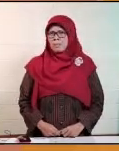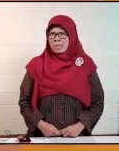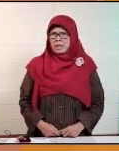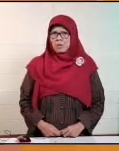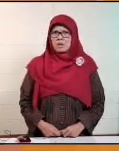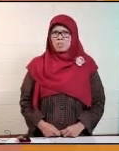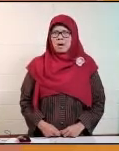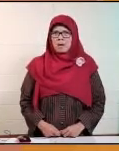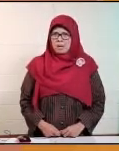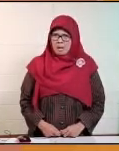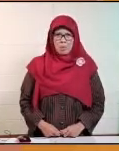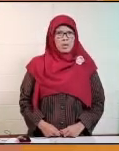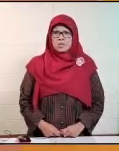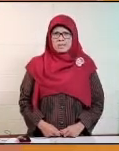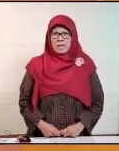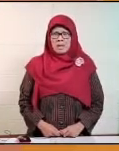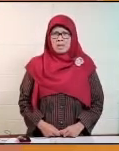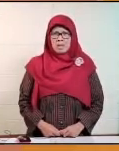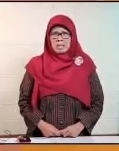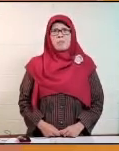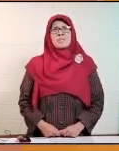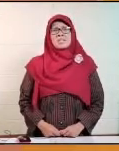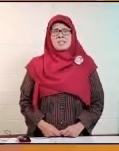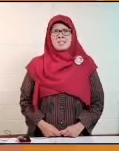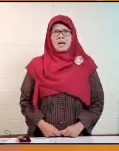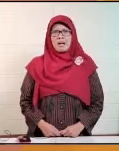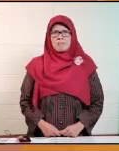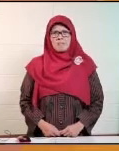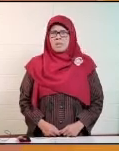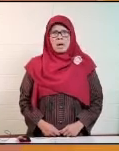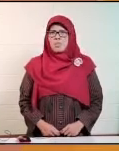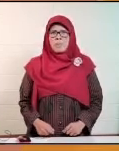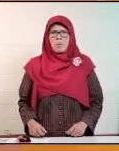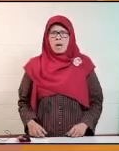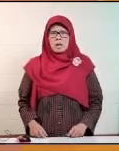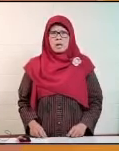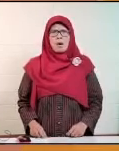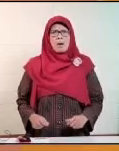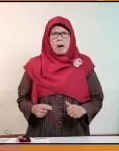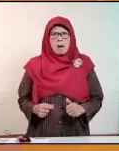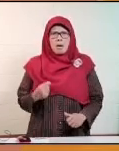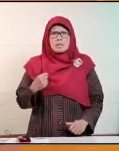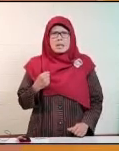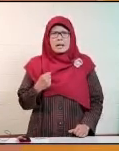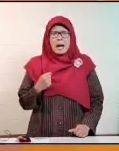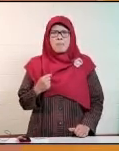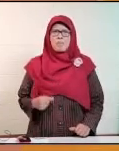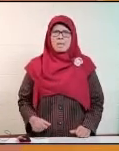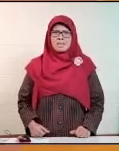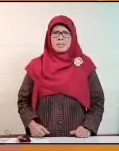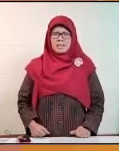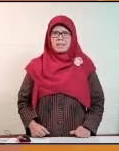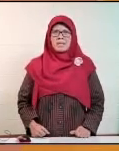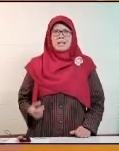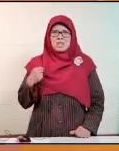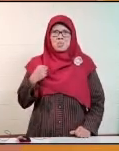apapun yang dipilihkan orang tua kamu ikut saja tapi bisa Jadi sekarang kamu nggak mau lagi saya